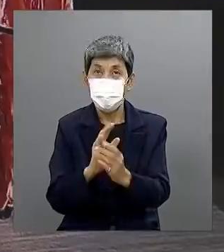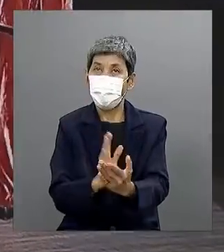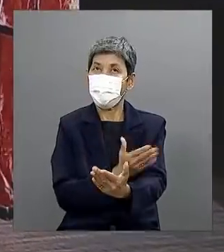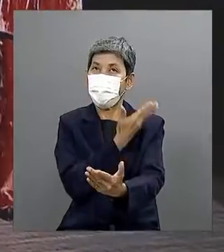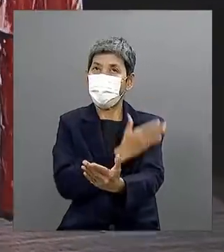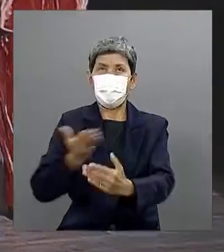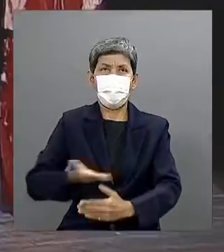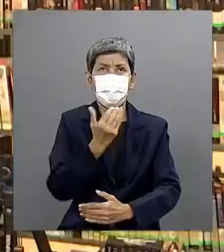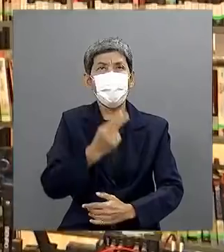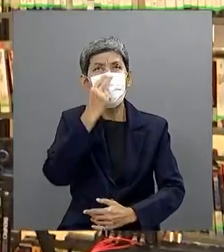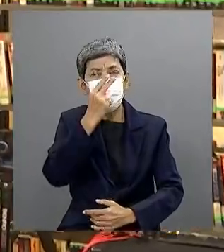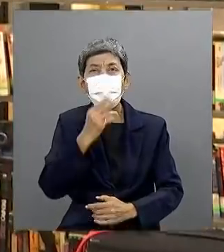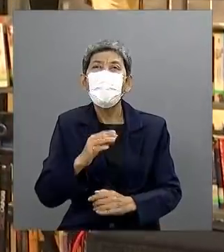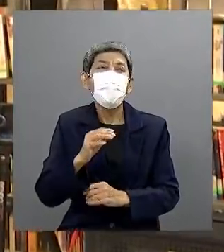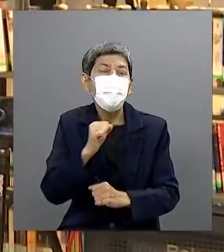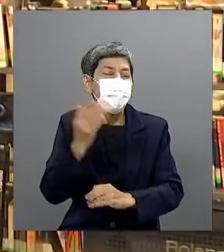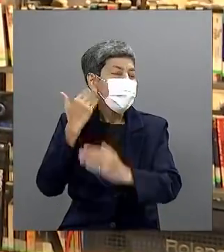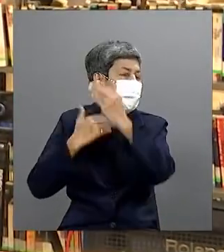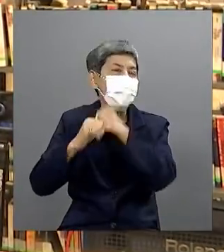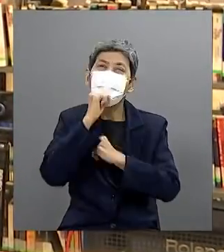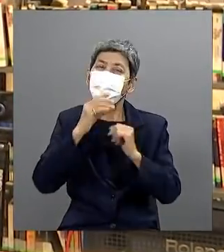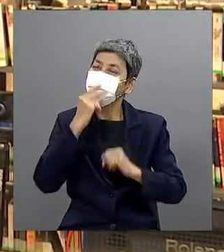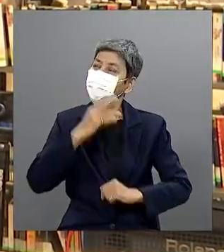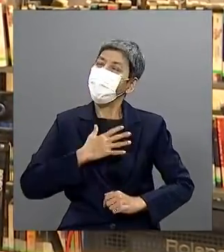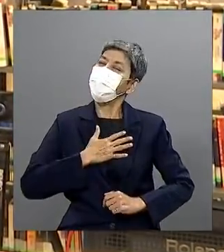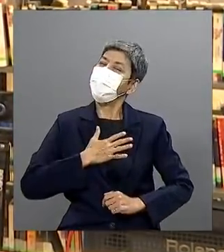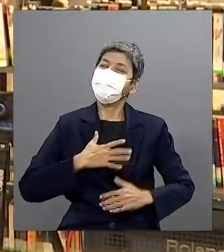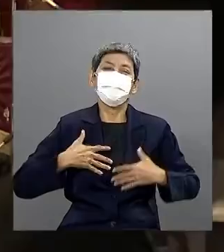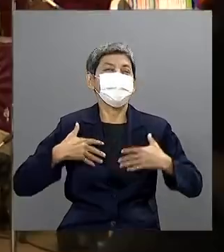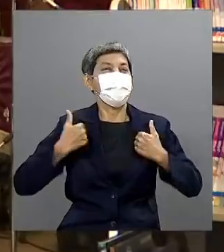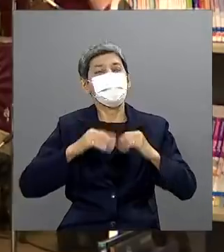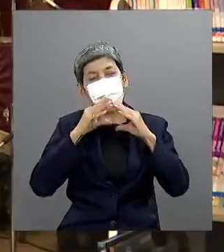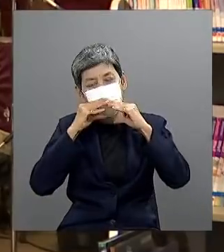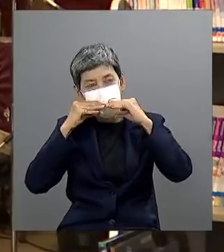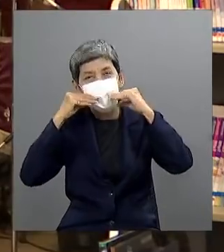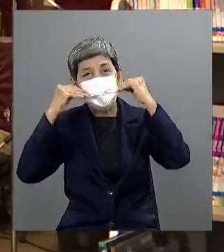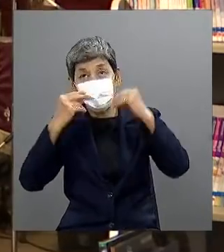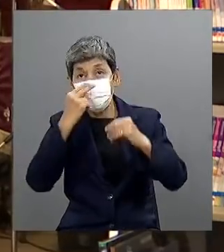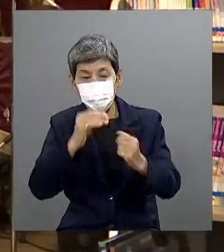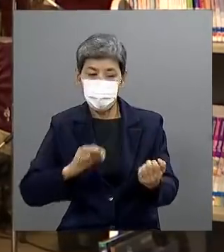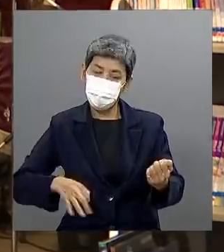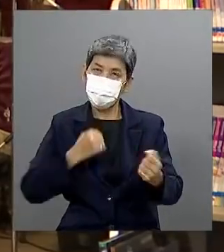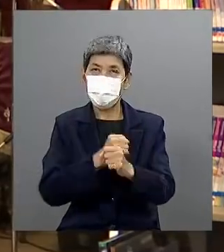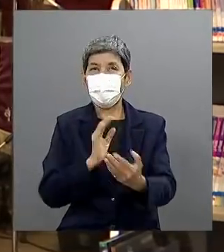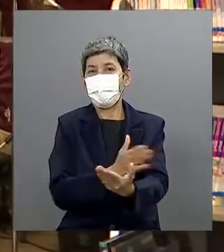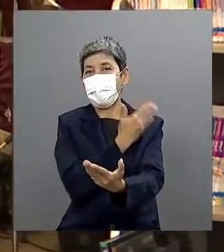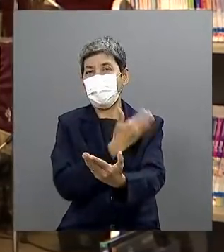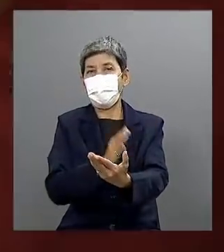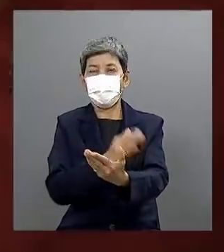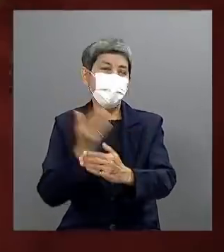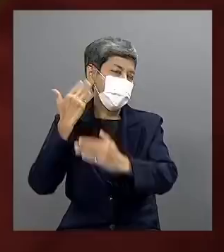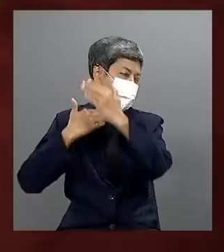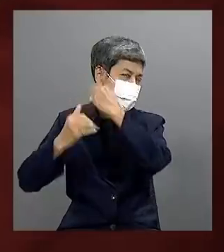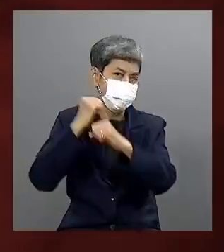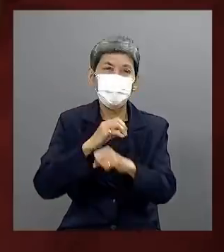เพลินกับบทเพลงที่จะมาสร้างทั้งรอยยิ้มและพลังใจให้กับผู้ชมทุกท่านผ่านการบรรเลงโดยวงดนตรีสุดอมตะอย่างวงสุนทรา